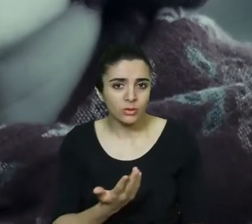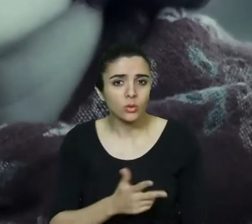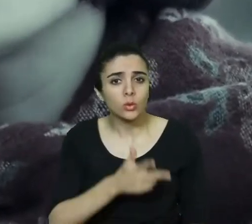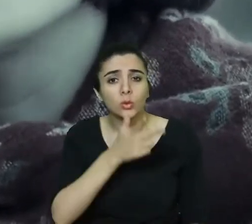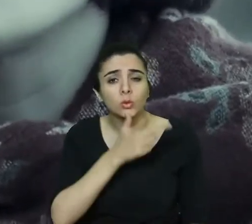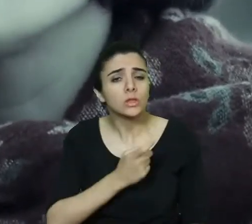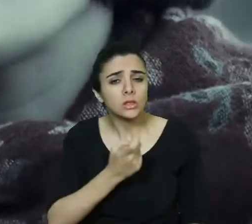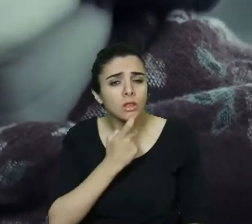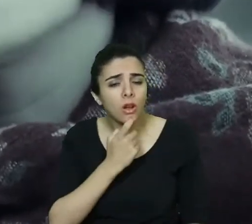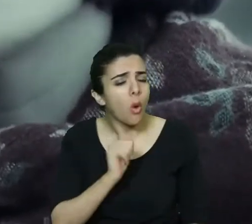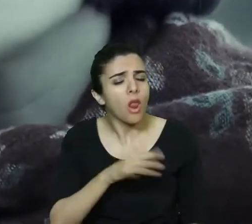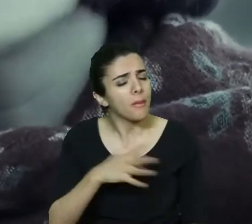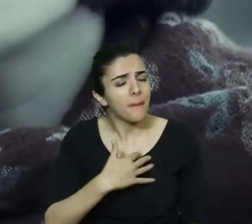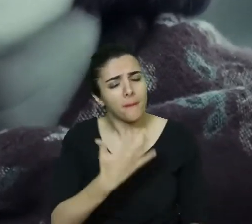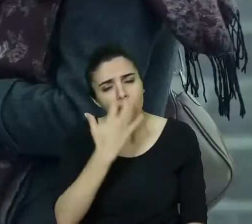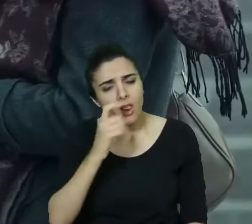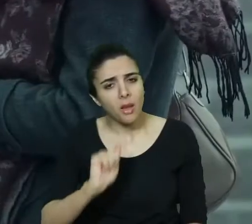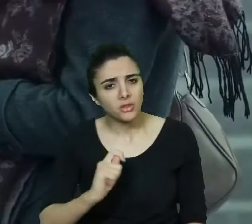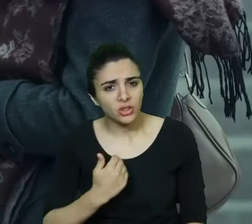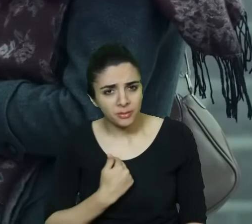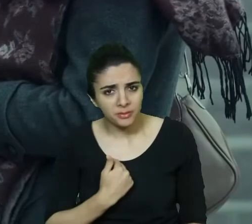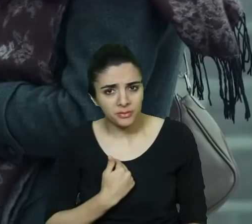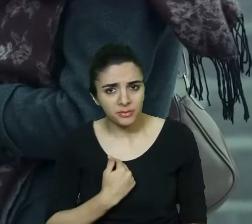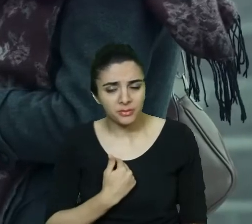300 yıl sürse de onu bekleyeceğim.